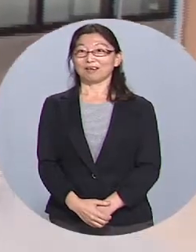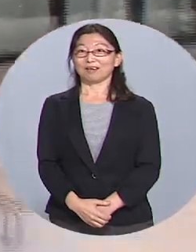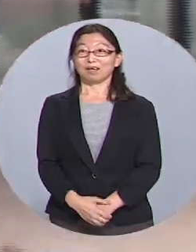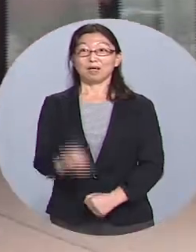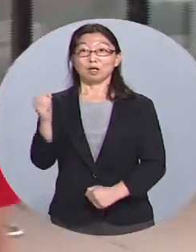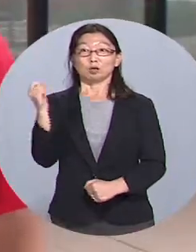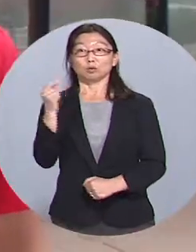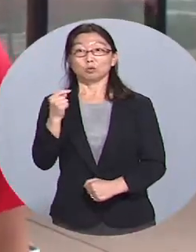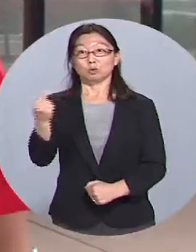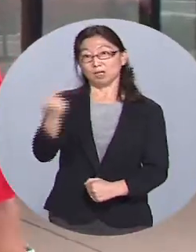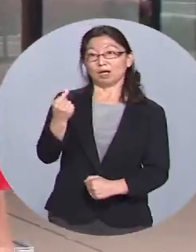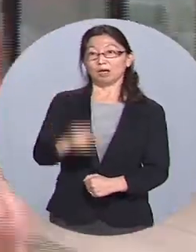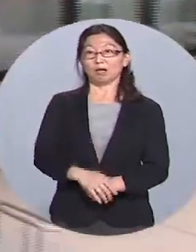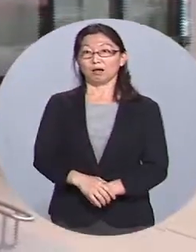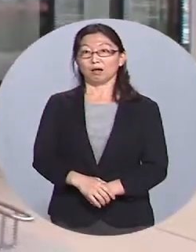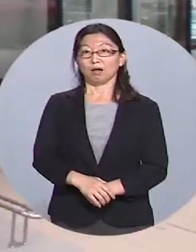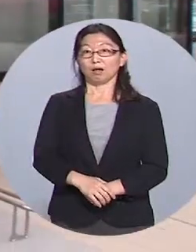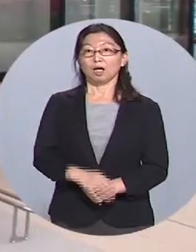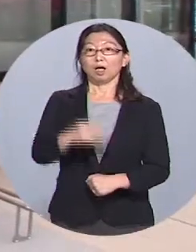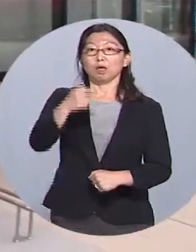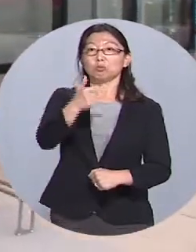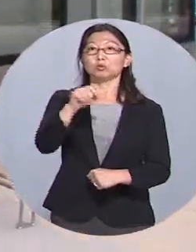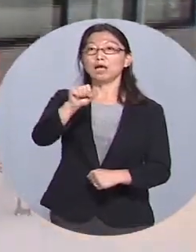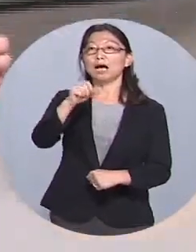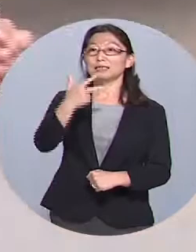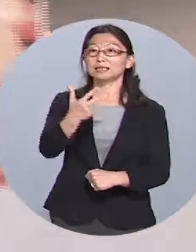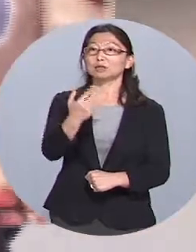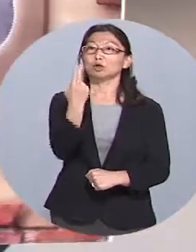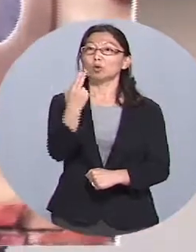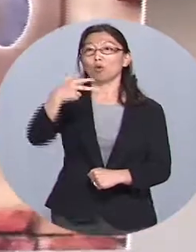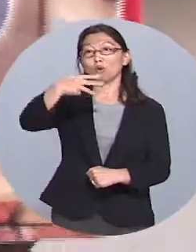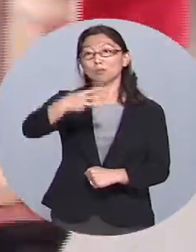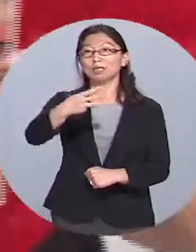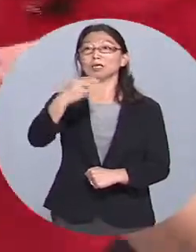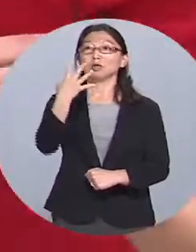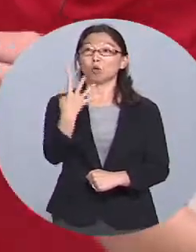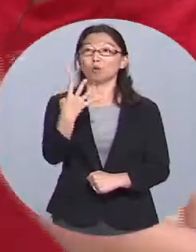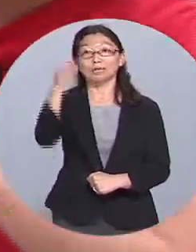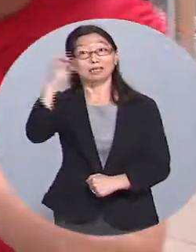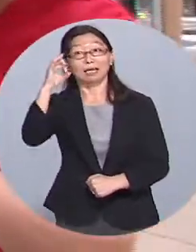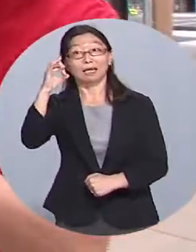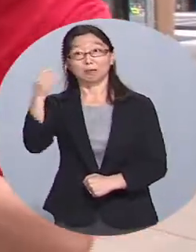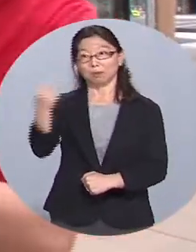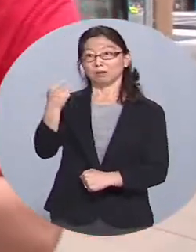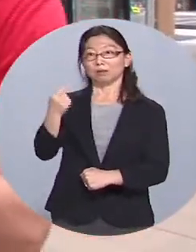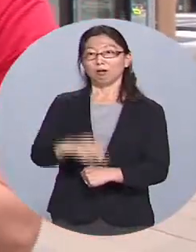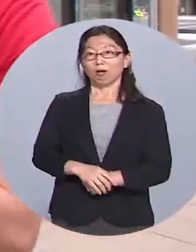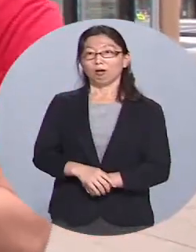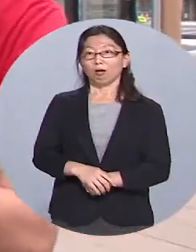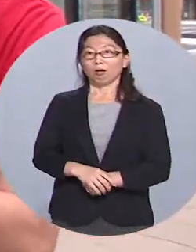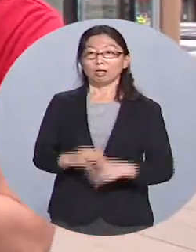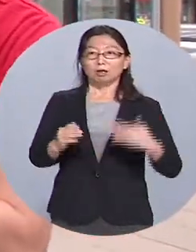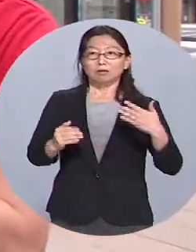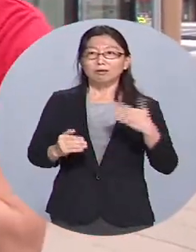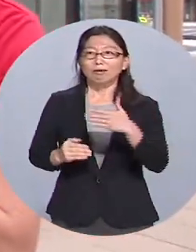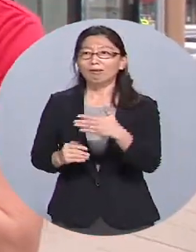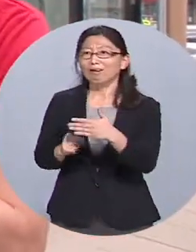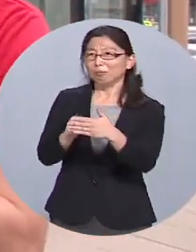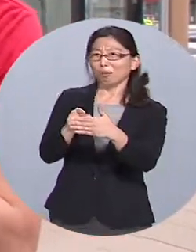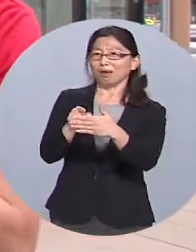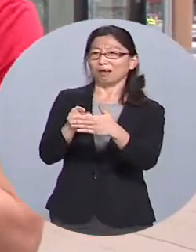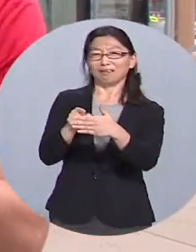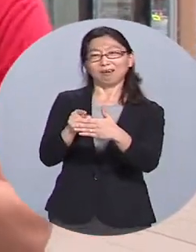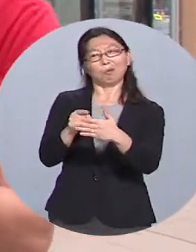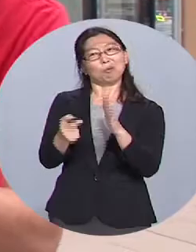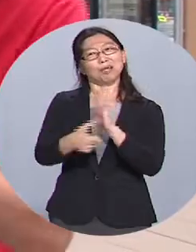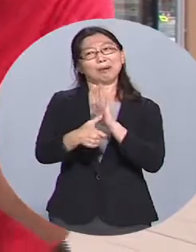緊急指令です。武蔵富美男探せということで、この武蔵富美男というちょっと親戚のおばあ